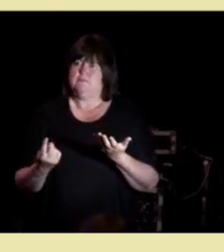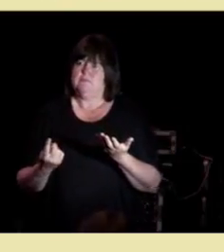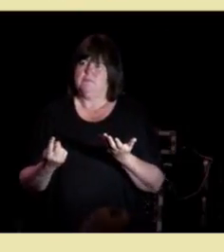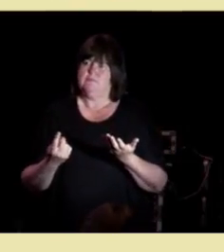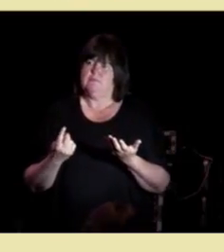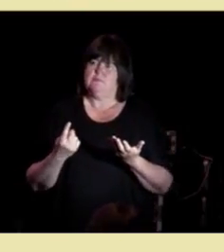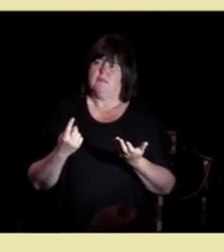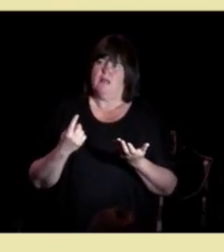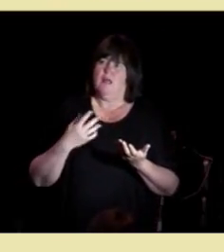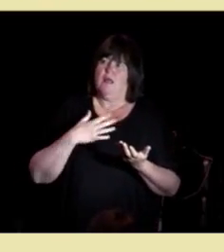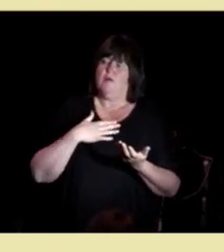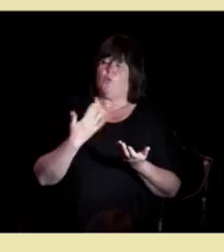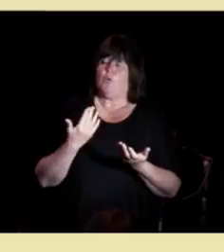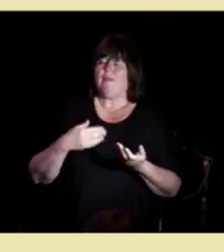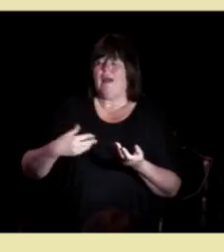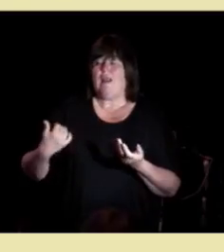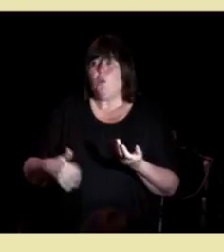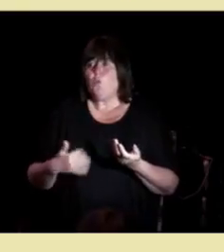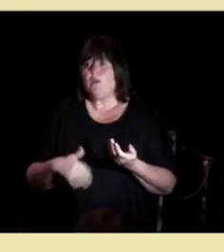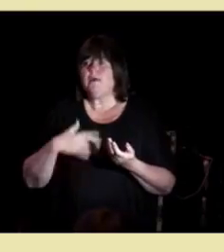det er lungesykdommer. Og